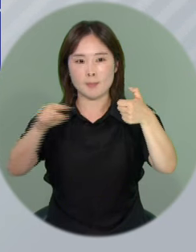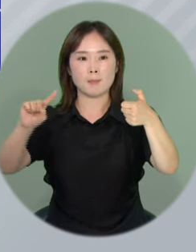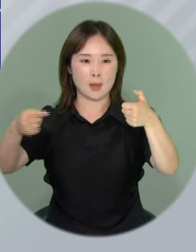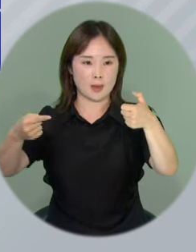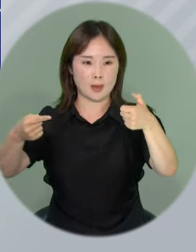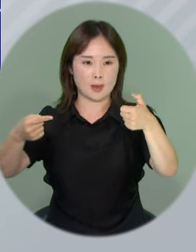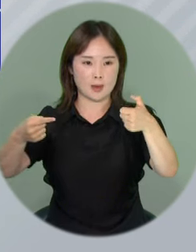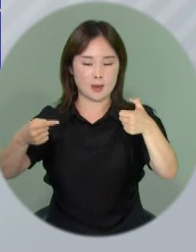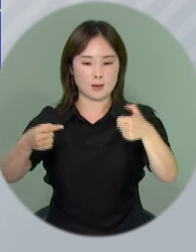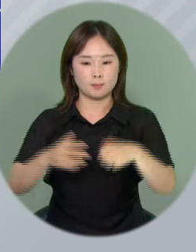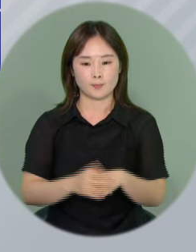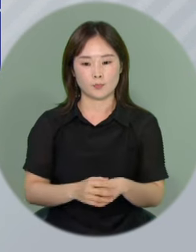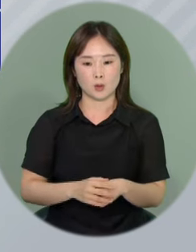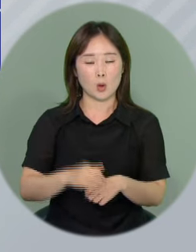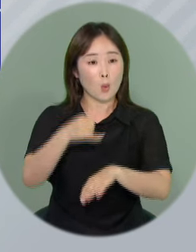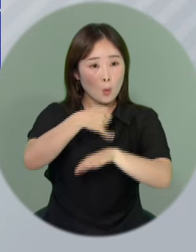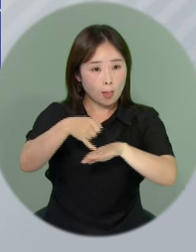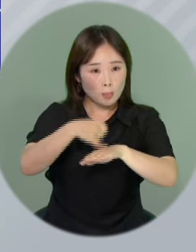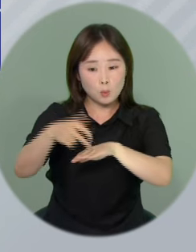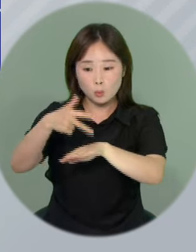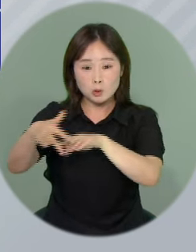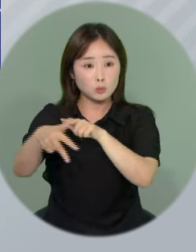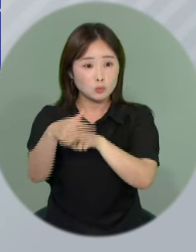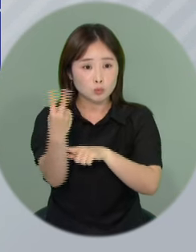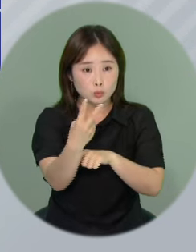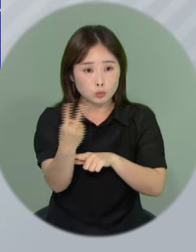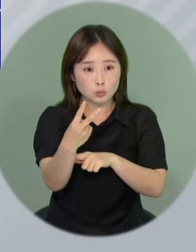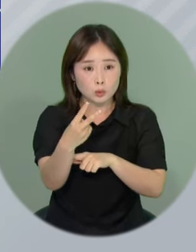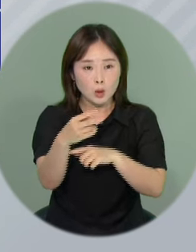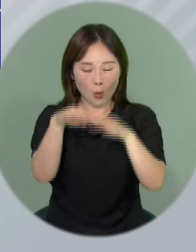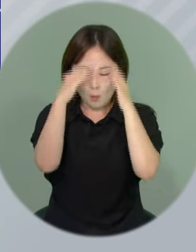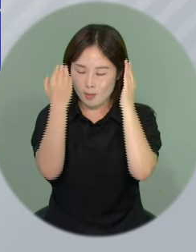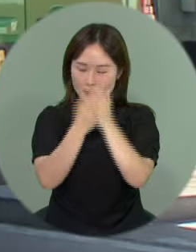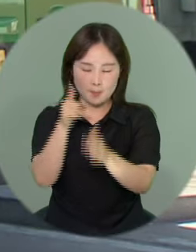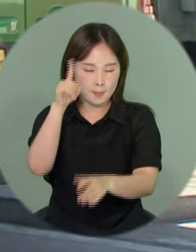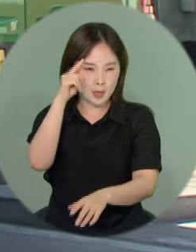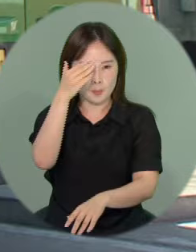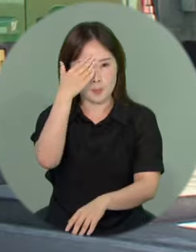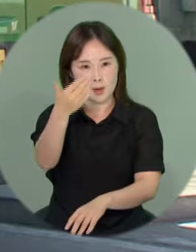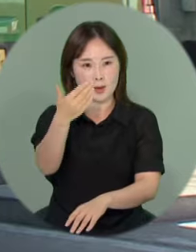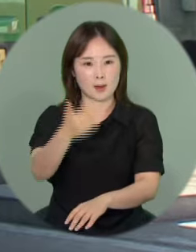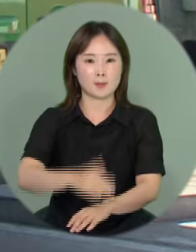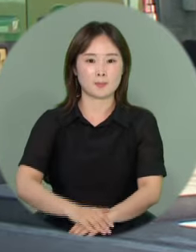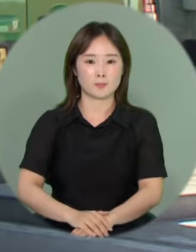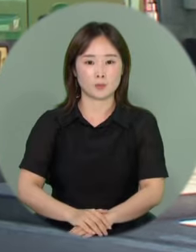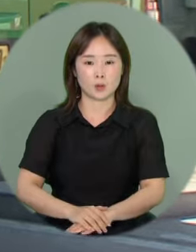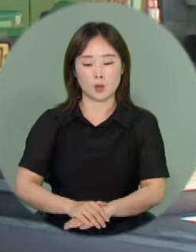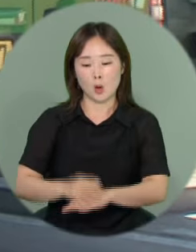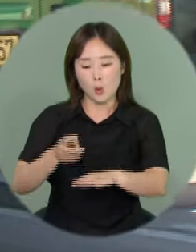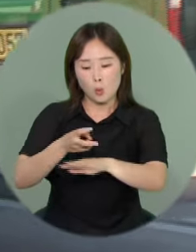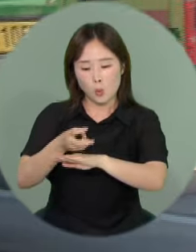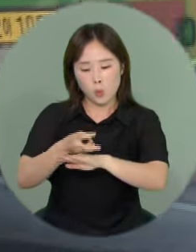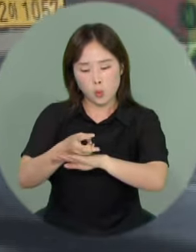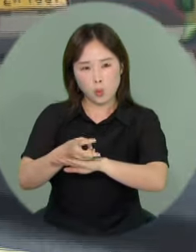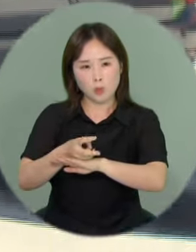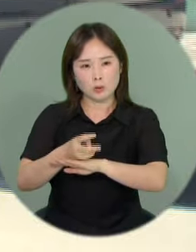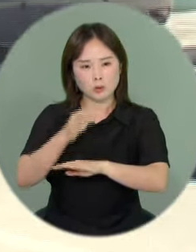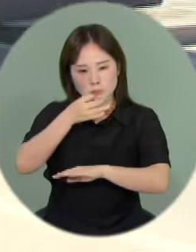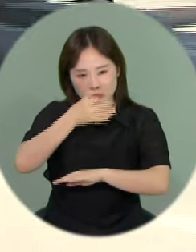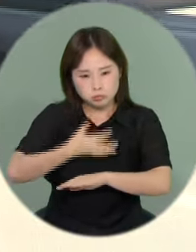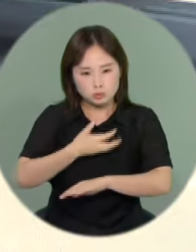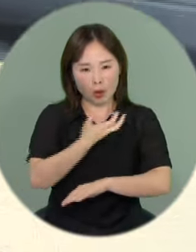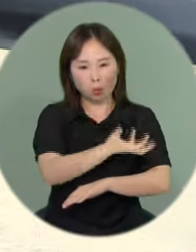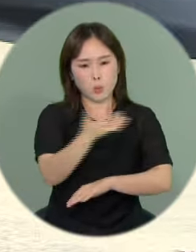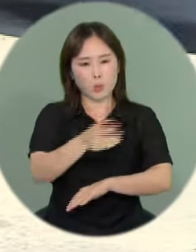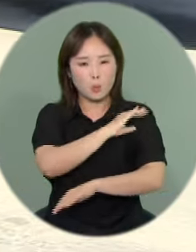완도 진처럼 버스 요금을 받지 않는 곳도 늘고 있습니다 교통 치학 지역 주민들의 이동권을 보장하기